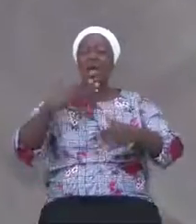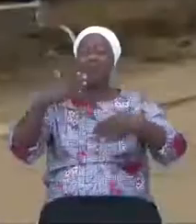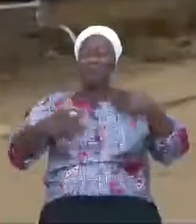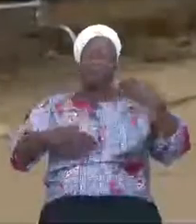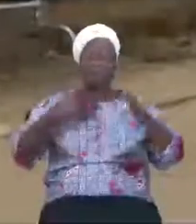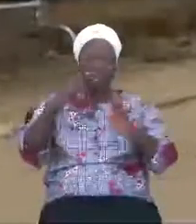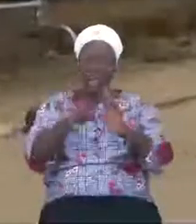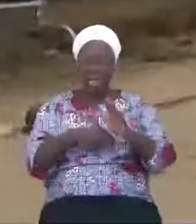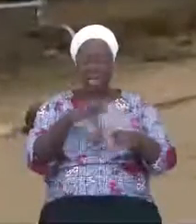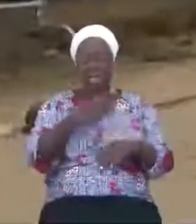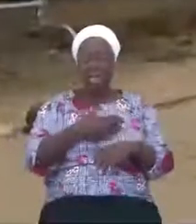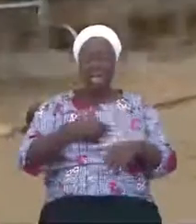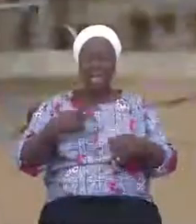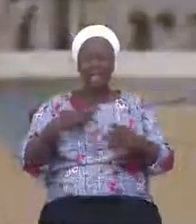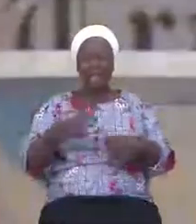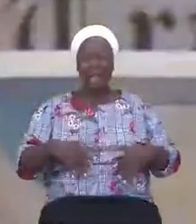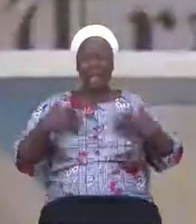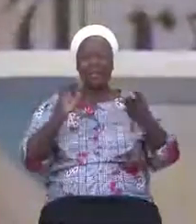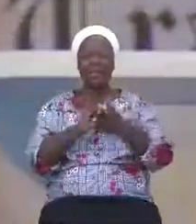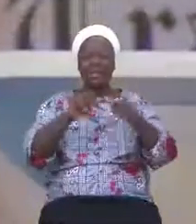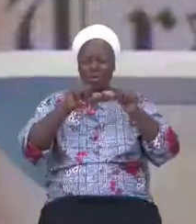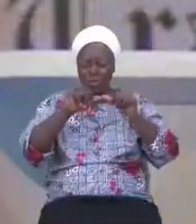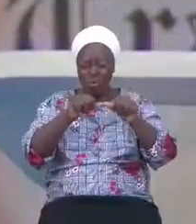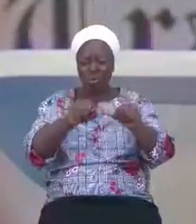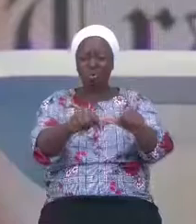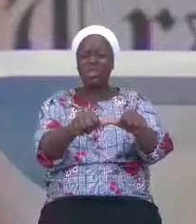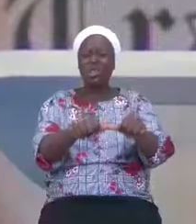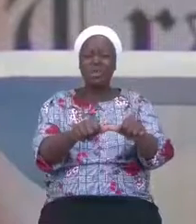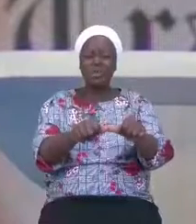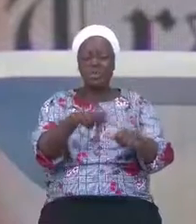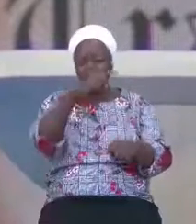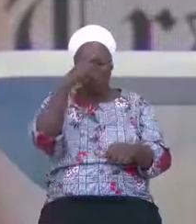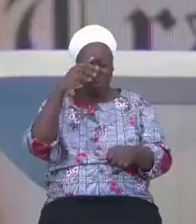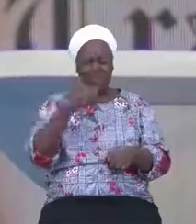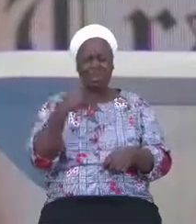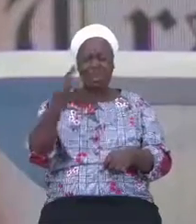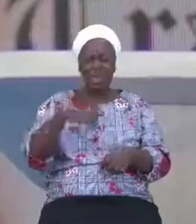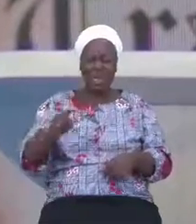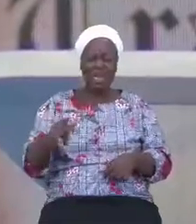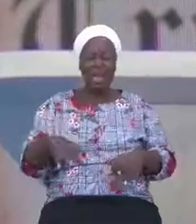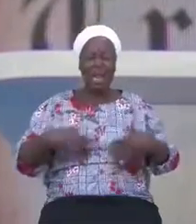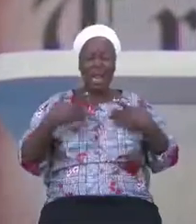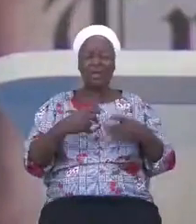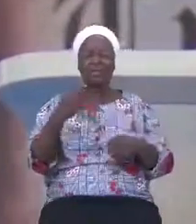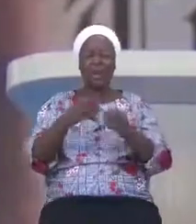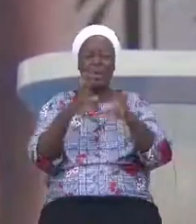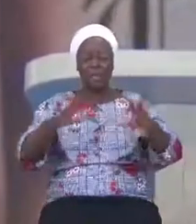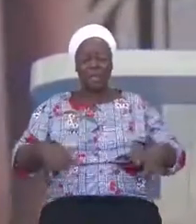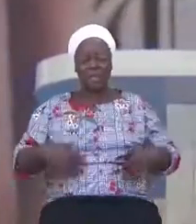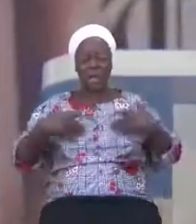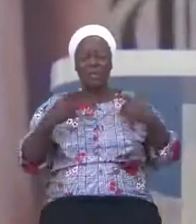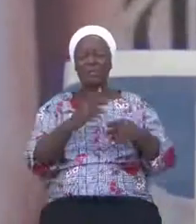l'excitation et la vie qui continue. Parce qu'il y a la vie éternelle, il y a la vie abondante, il y a la